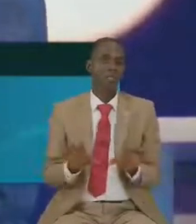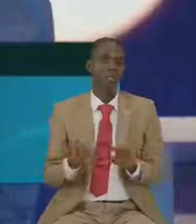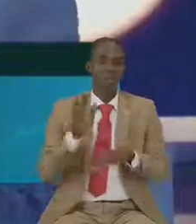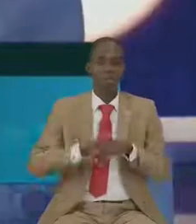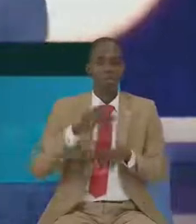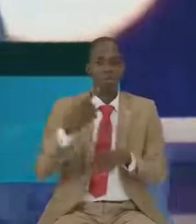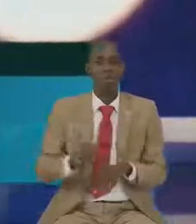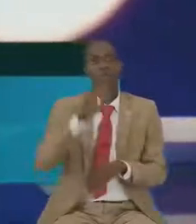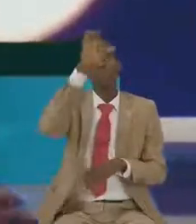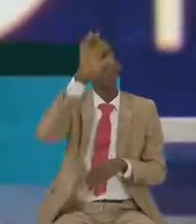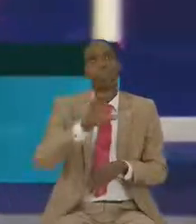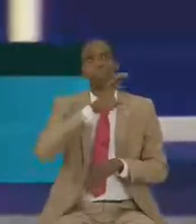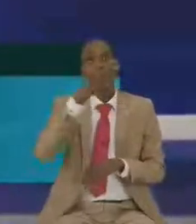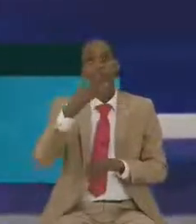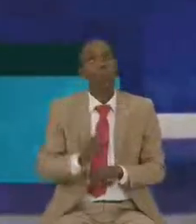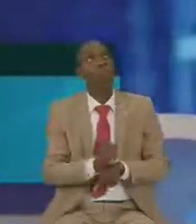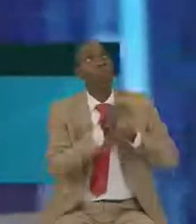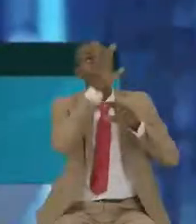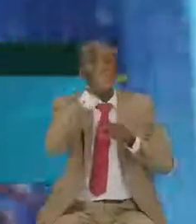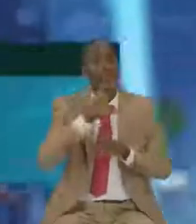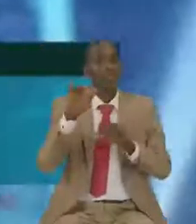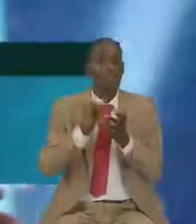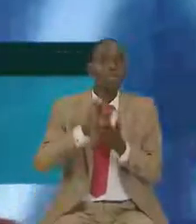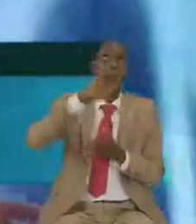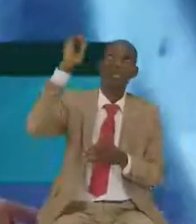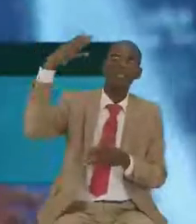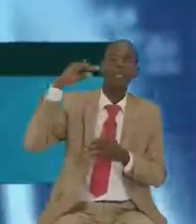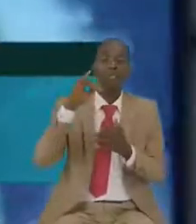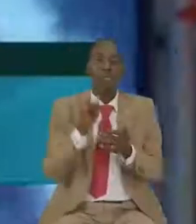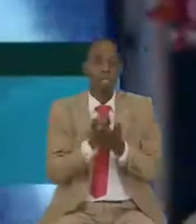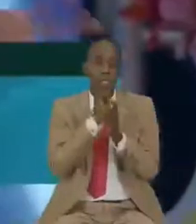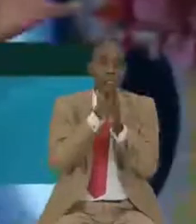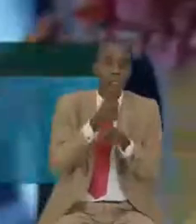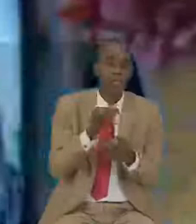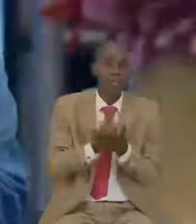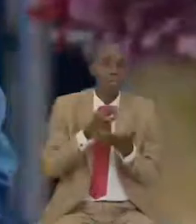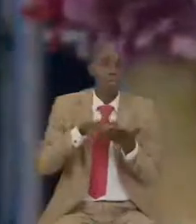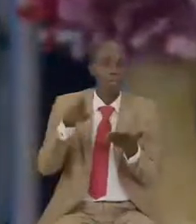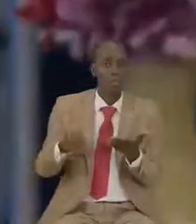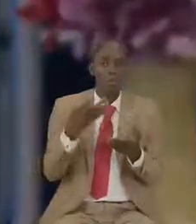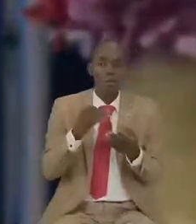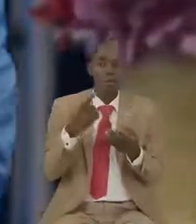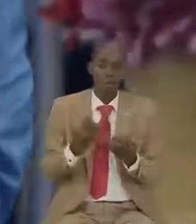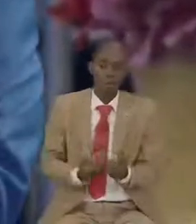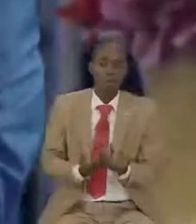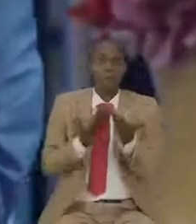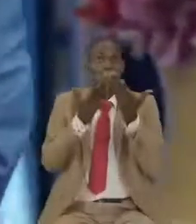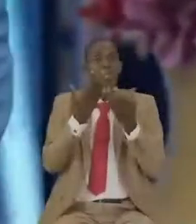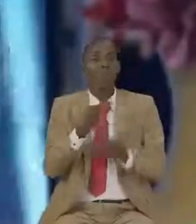le résultat de ce que Christ a fait à la croix de Calvaire, cette grâce, ce don-là, ce